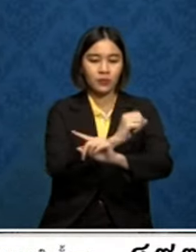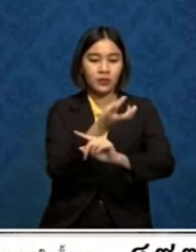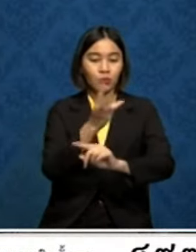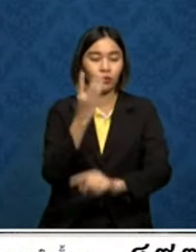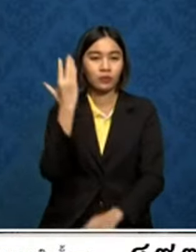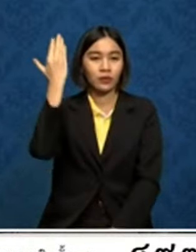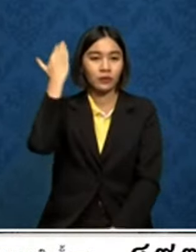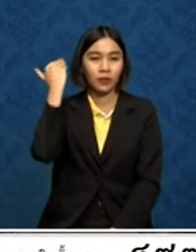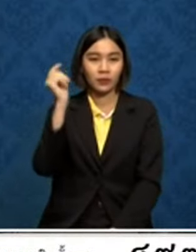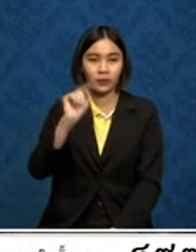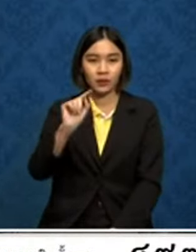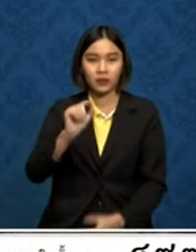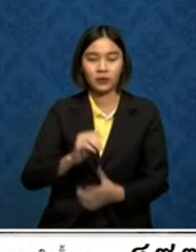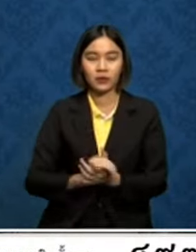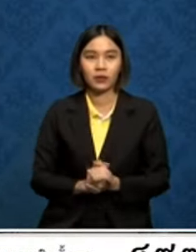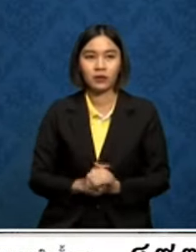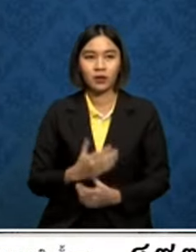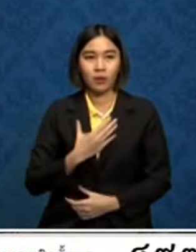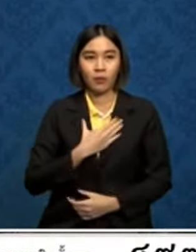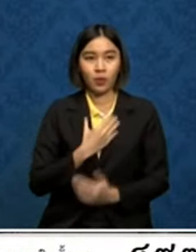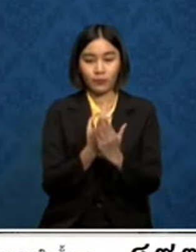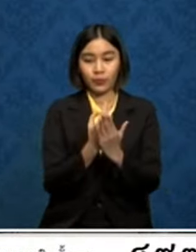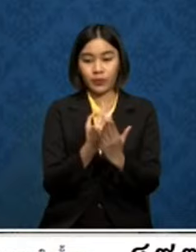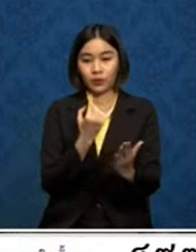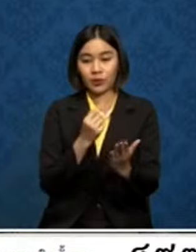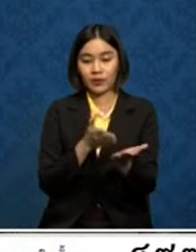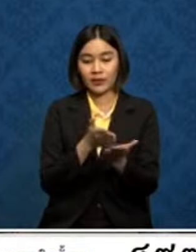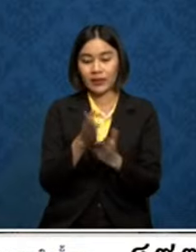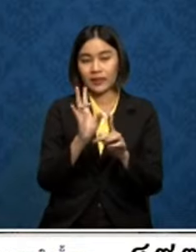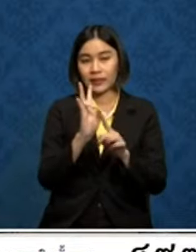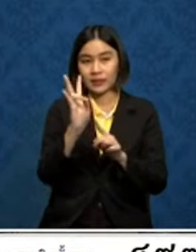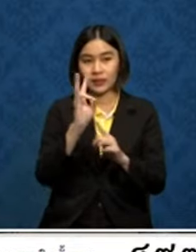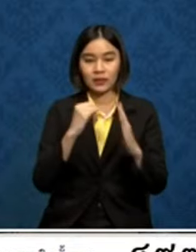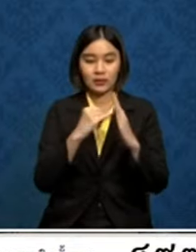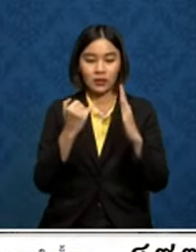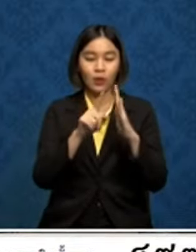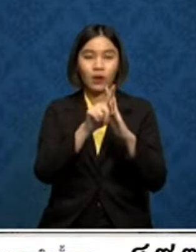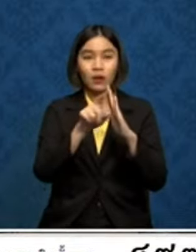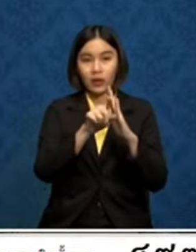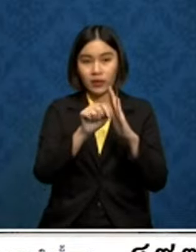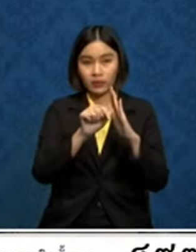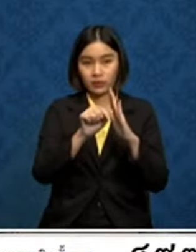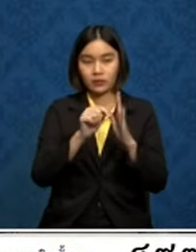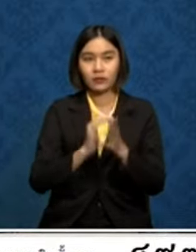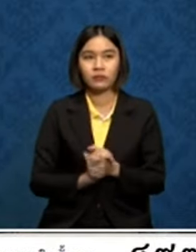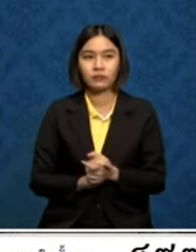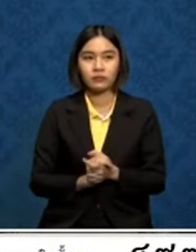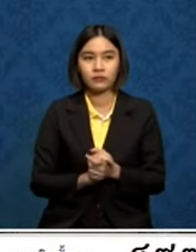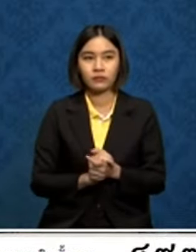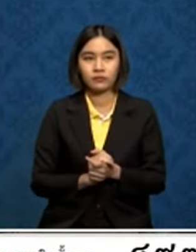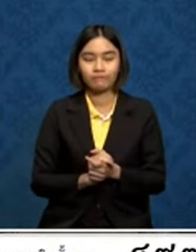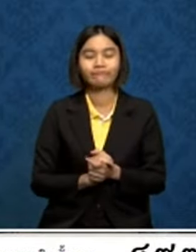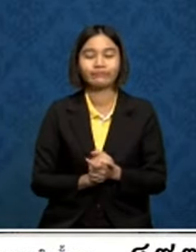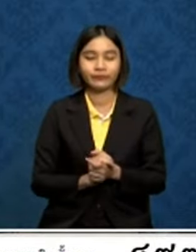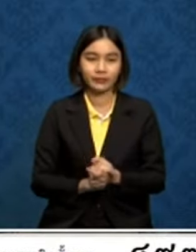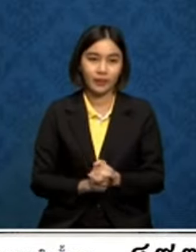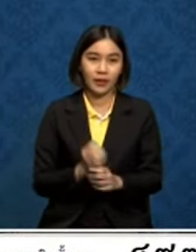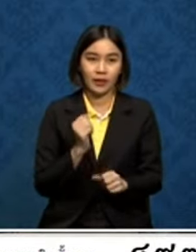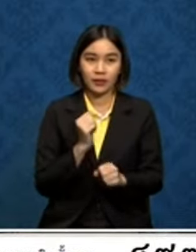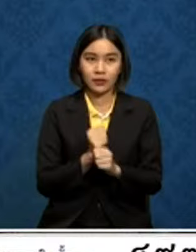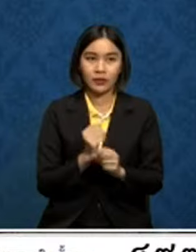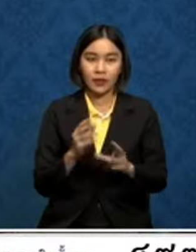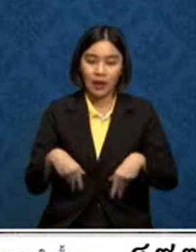มา ทมาทานครัผมเปผู้แทนเขต 7 จงหว 101ได้หยิบยืนหมดไม ajuda Entonces